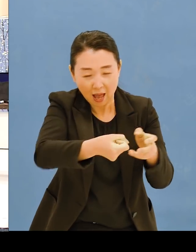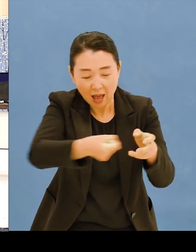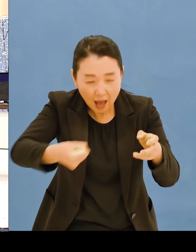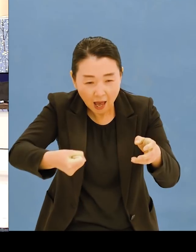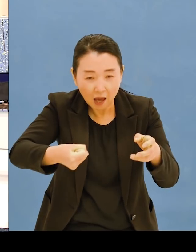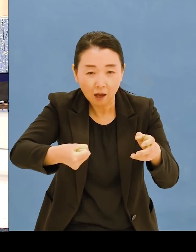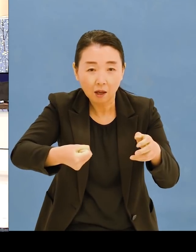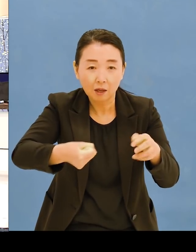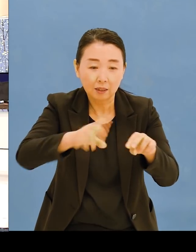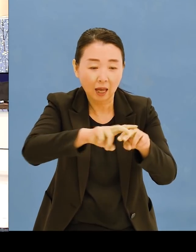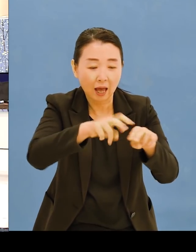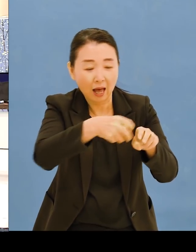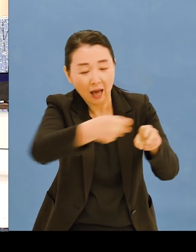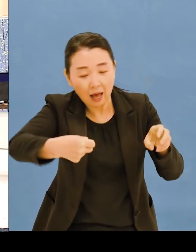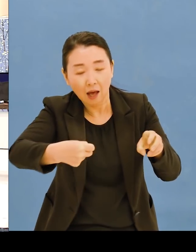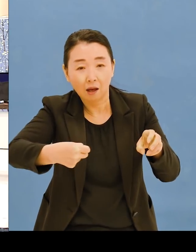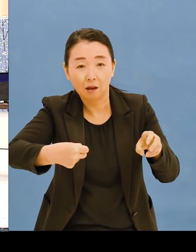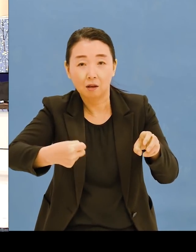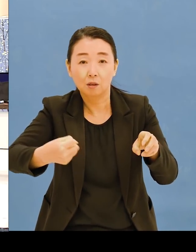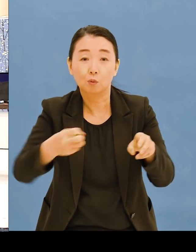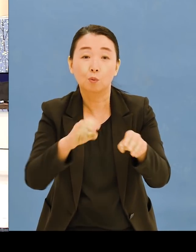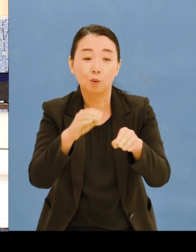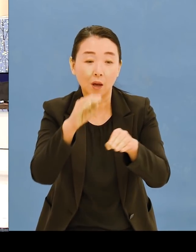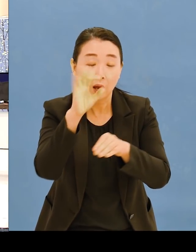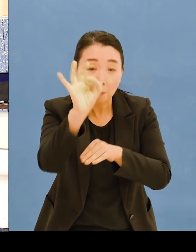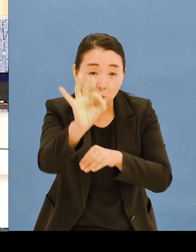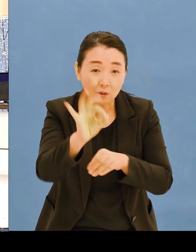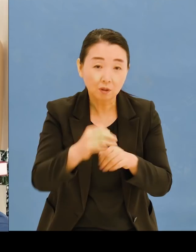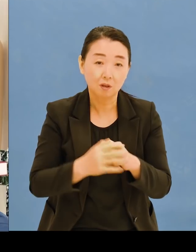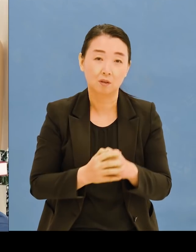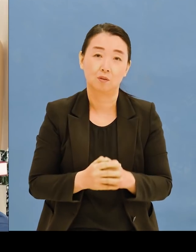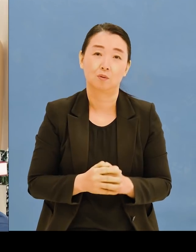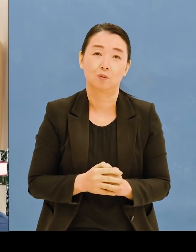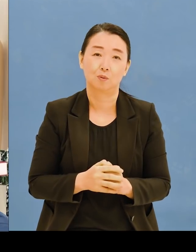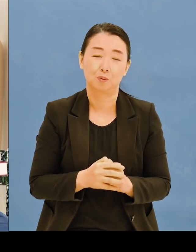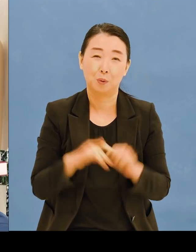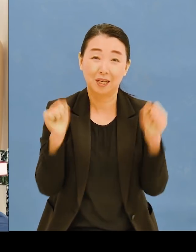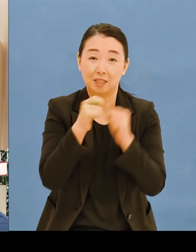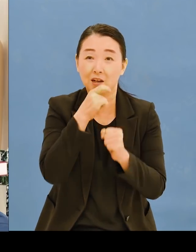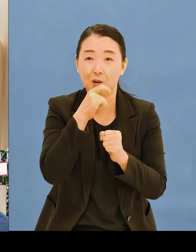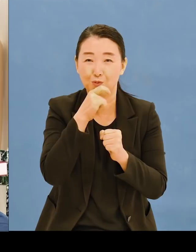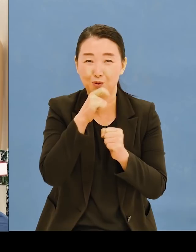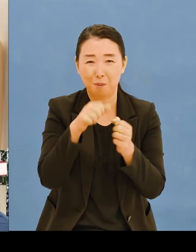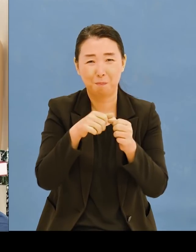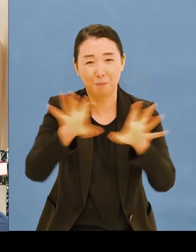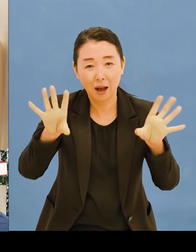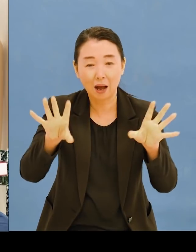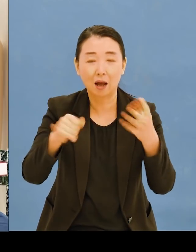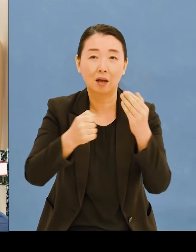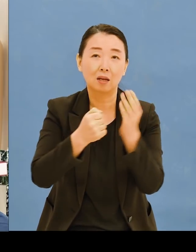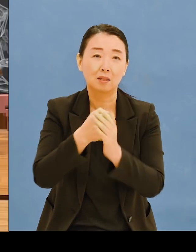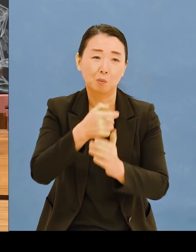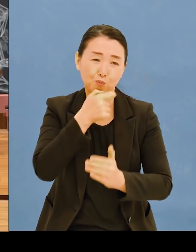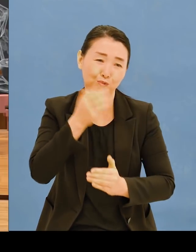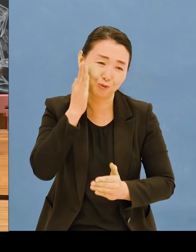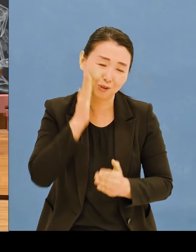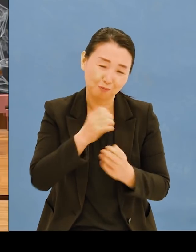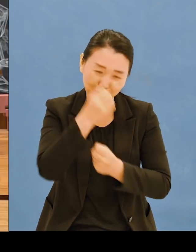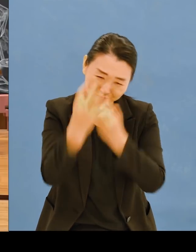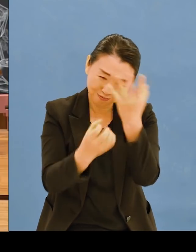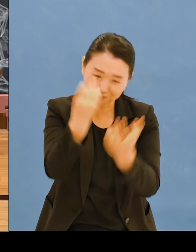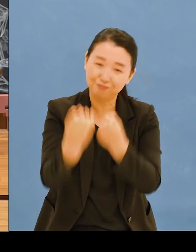당겨서 저를 꺼내려고 이제 네. 하고 그다음에 앞에 보니까 이제 냉각수가 터져가지고 이제 초록색 물이 막 이제 이렇게 큰